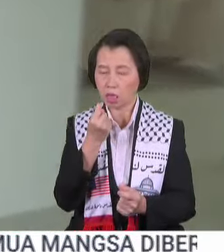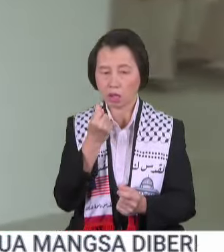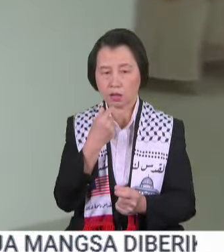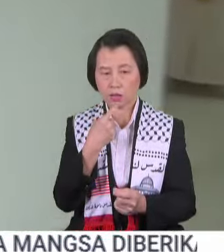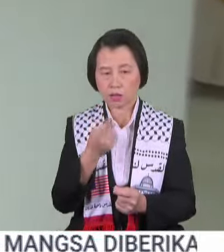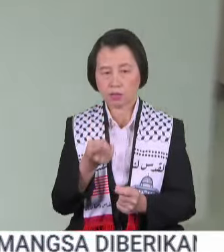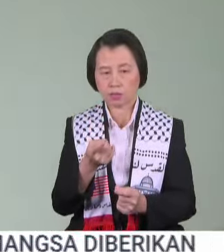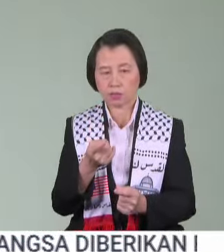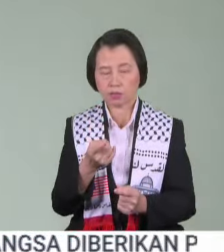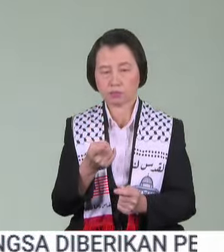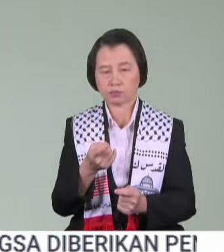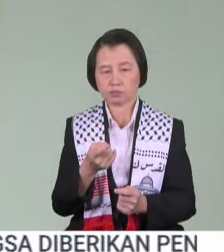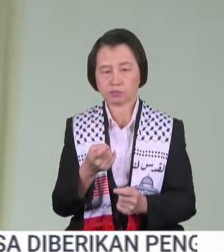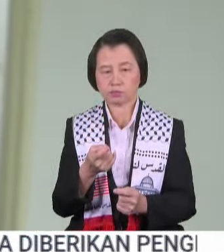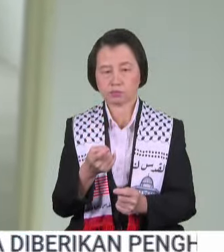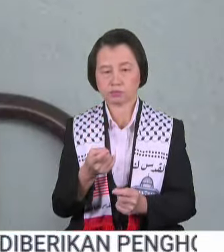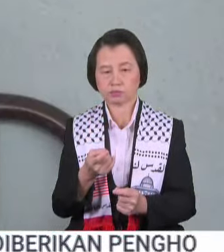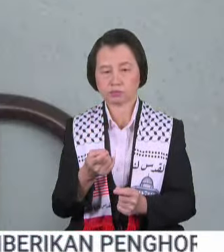dalam bulan